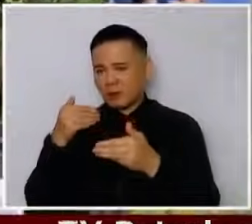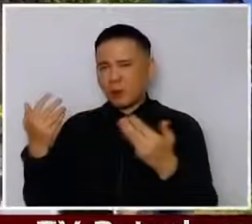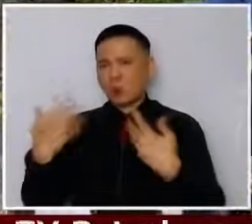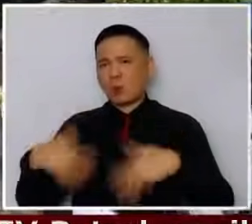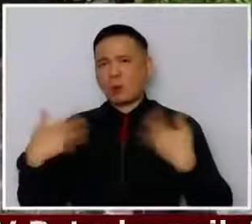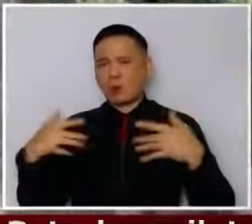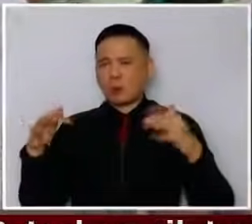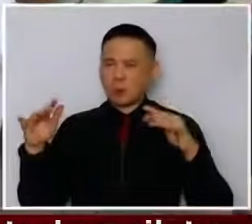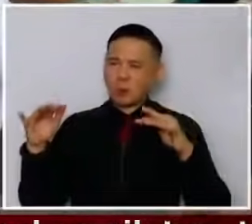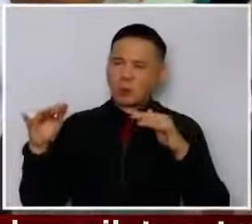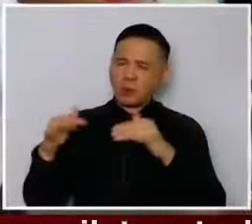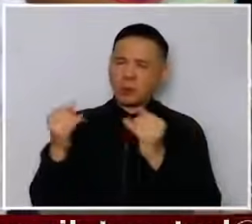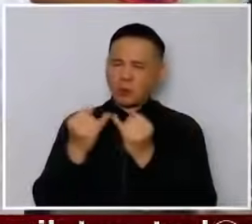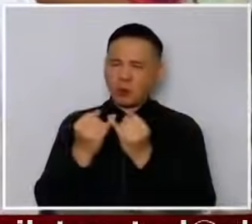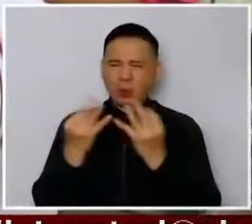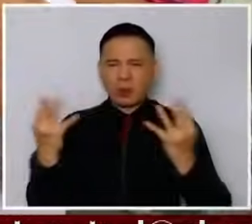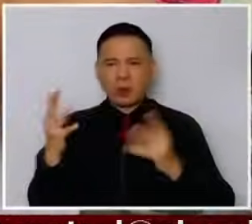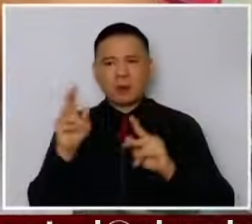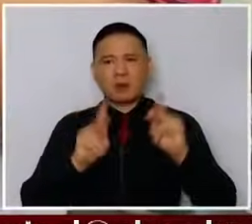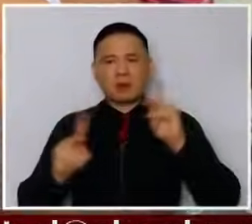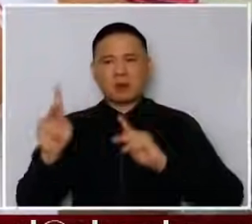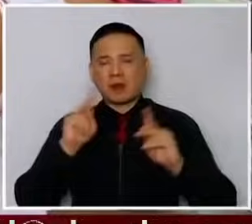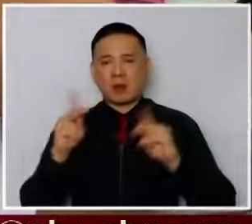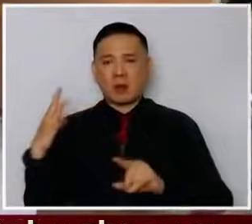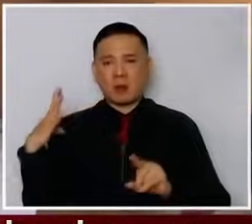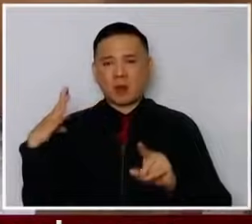mga naghihintay.